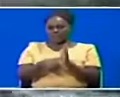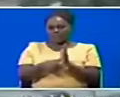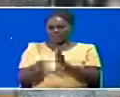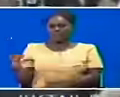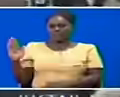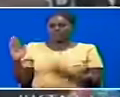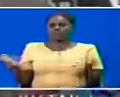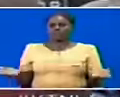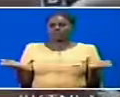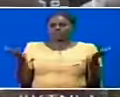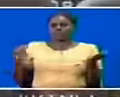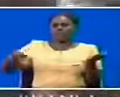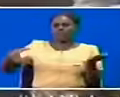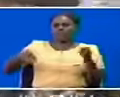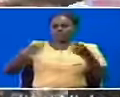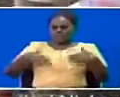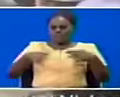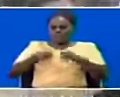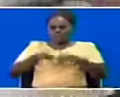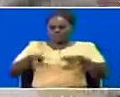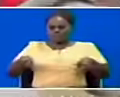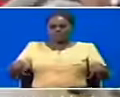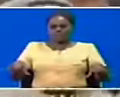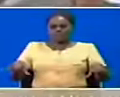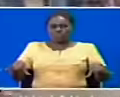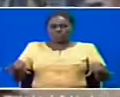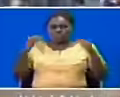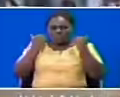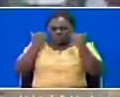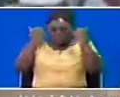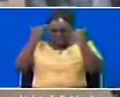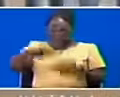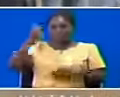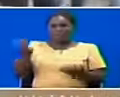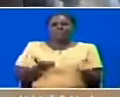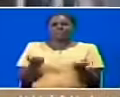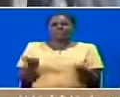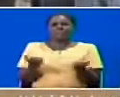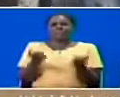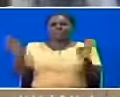in the town, dispersing people, regrouping as tension remained high, with business people